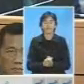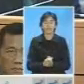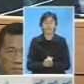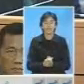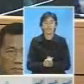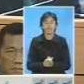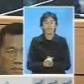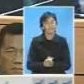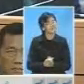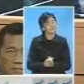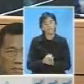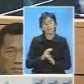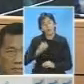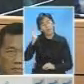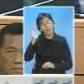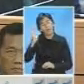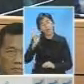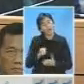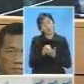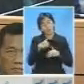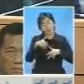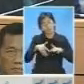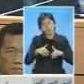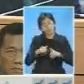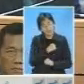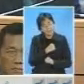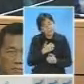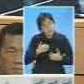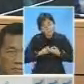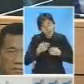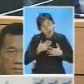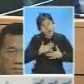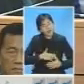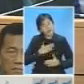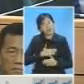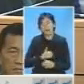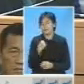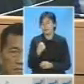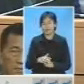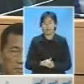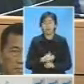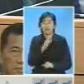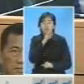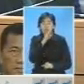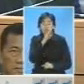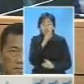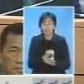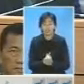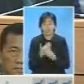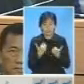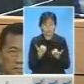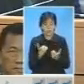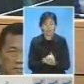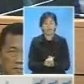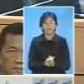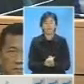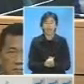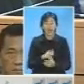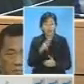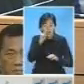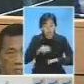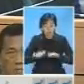ราบน้ำตาได้ครับณตอนนี้ถ้าไหนๆจะเอาน้ำมาทำเป็นการเมืองแล้